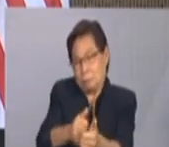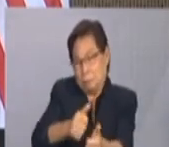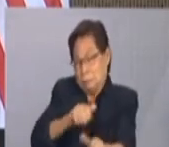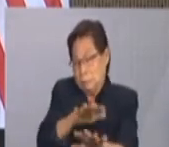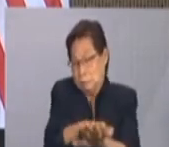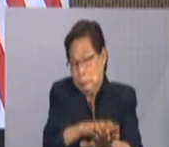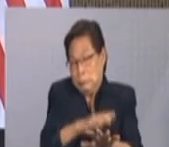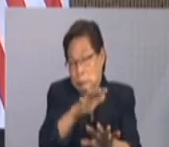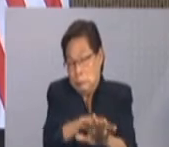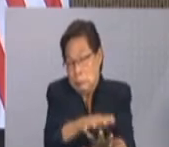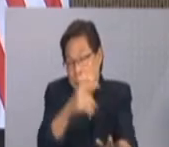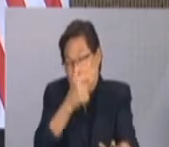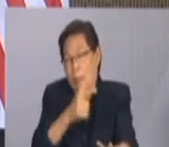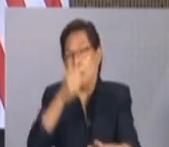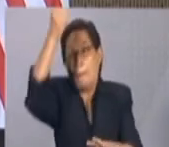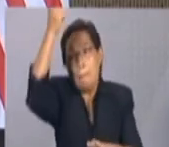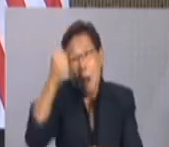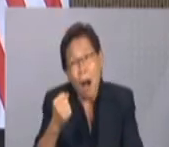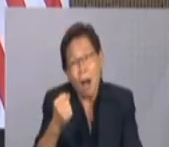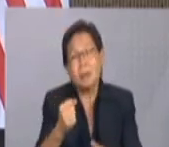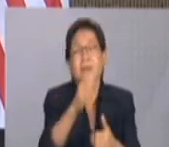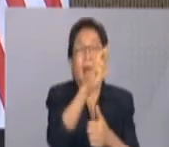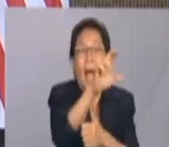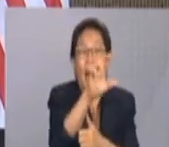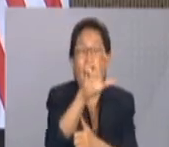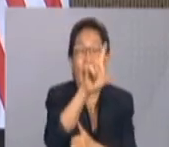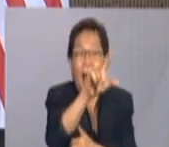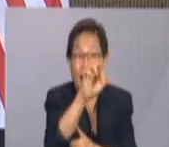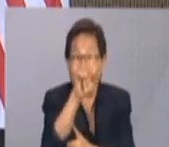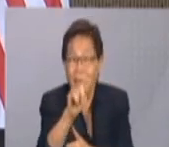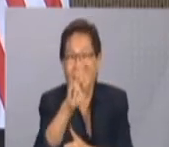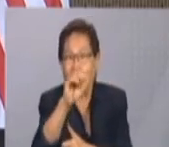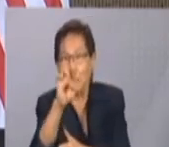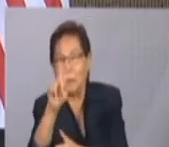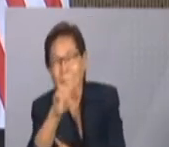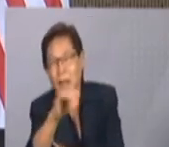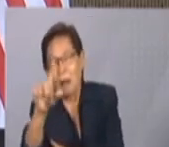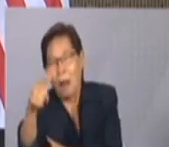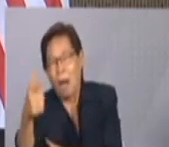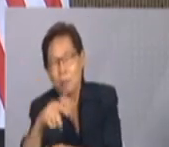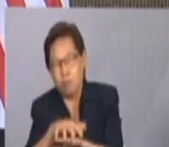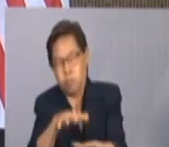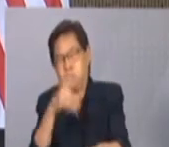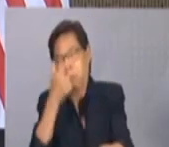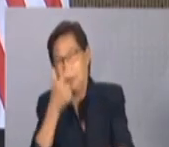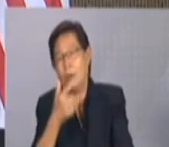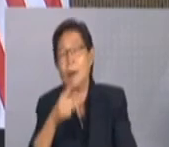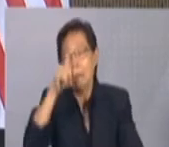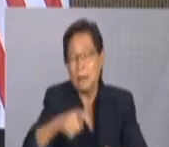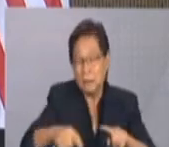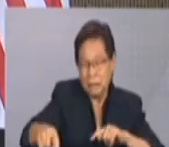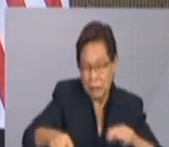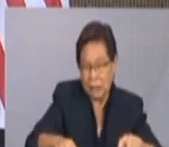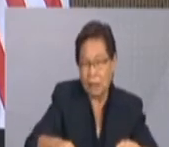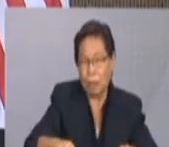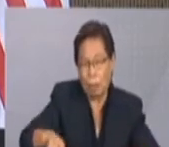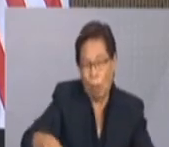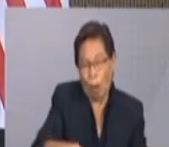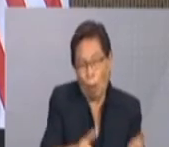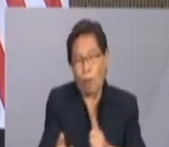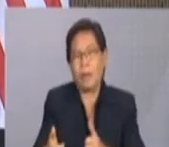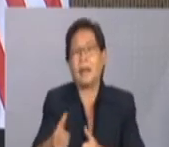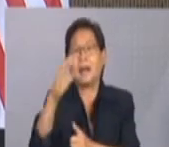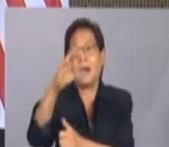bistion station base lrt MRT dan sebagainya Misty ada tindakan diambil oleh